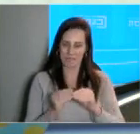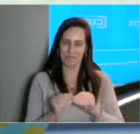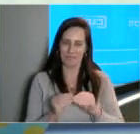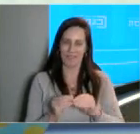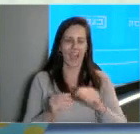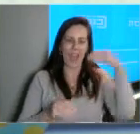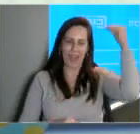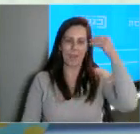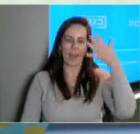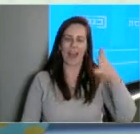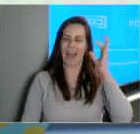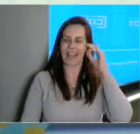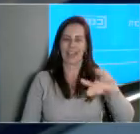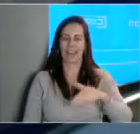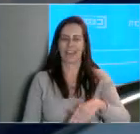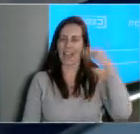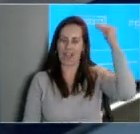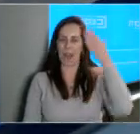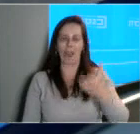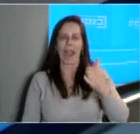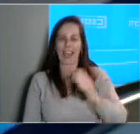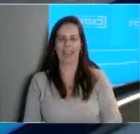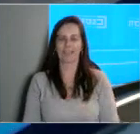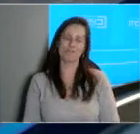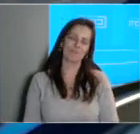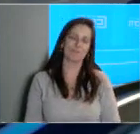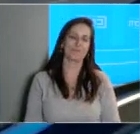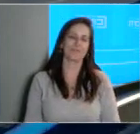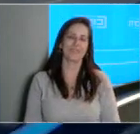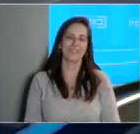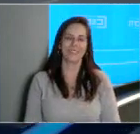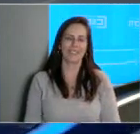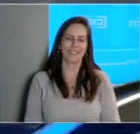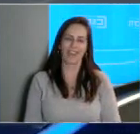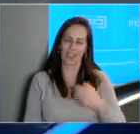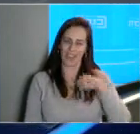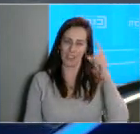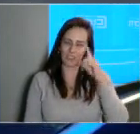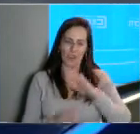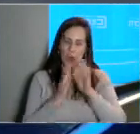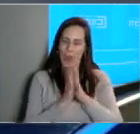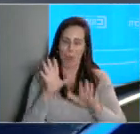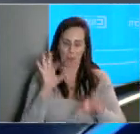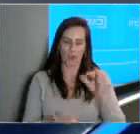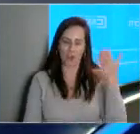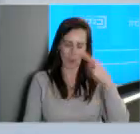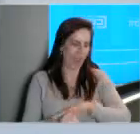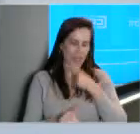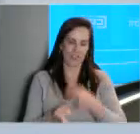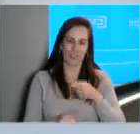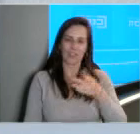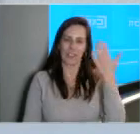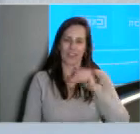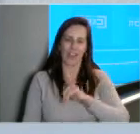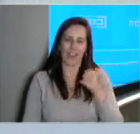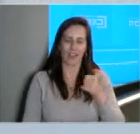הכותרת כפרה על עמליה. כפרה על עמליה. תשמע, משה, אני חושב שמכל מערכות הבחירות שהיו לנו עד היום, זאת